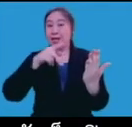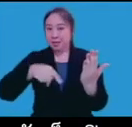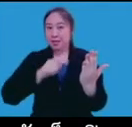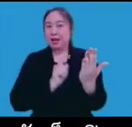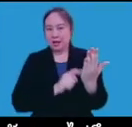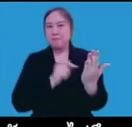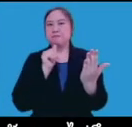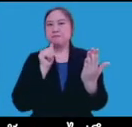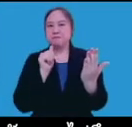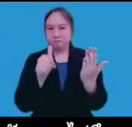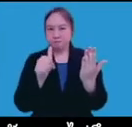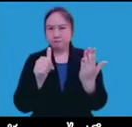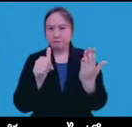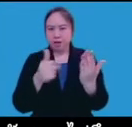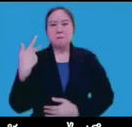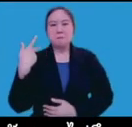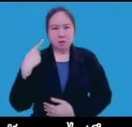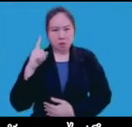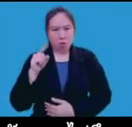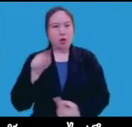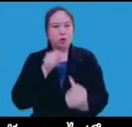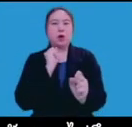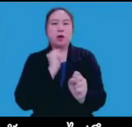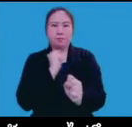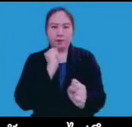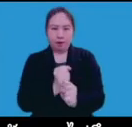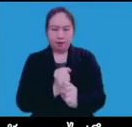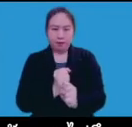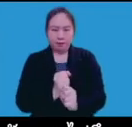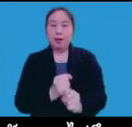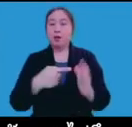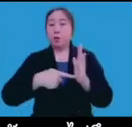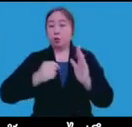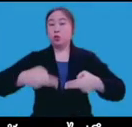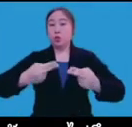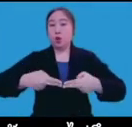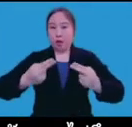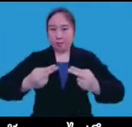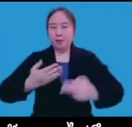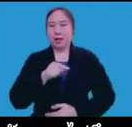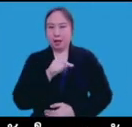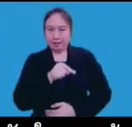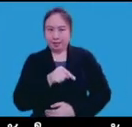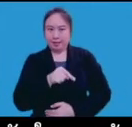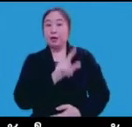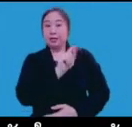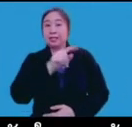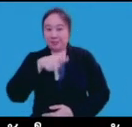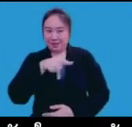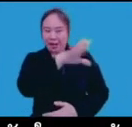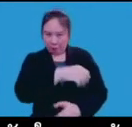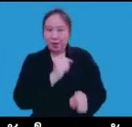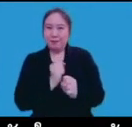เป็นเครื่องมือที่ดีนะครับแล้วก็เป็นประโยชน์อย่างมากในการทำงานนะครับจังหวัดสมุทรสงครามเนี่ยก็จะใช้เครื่องมือ TPMAP